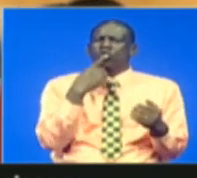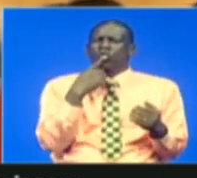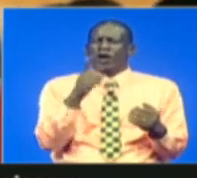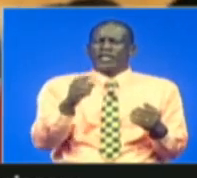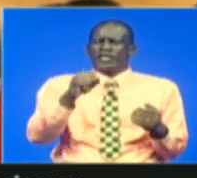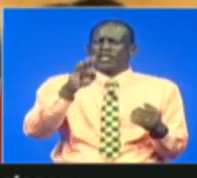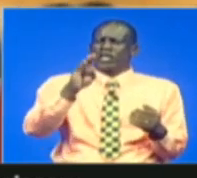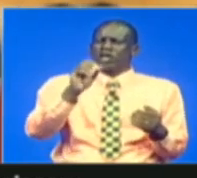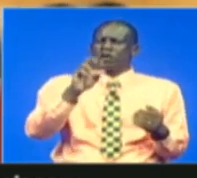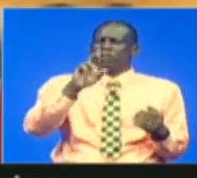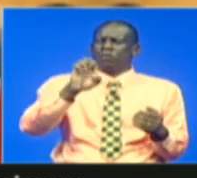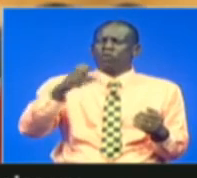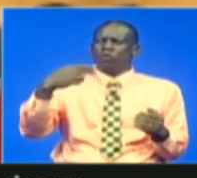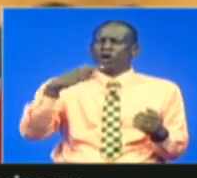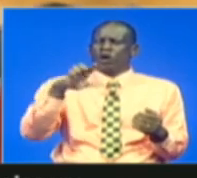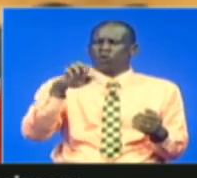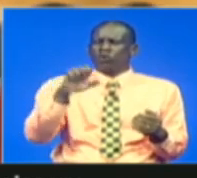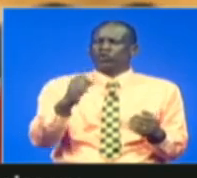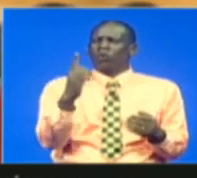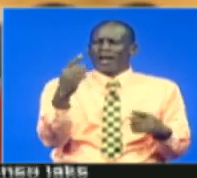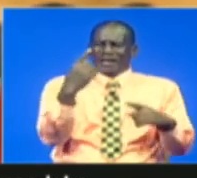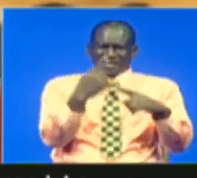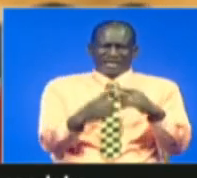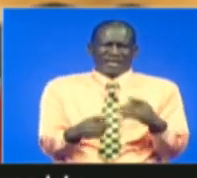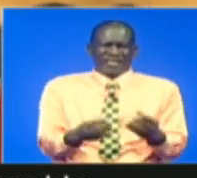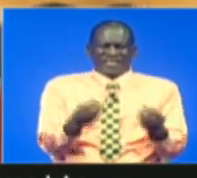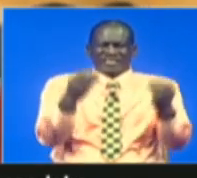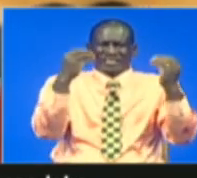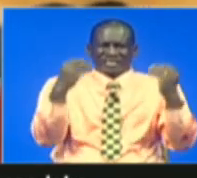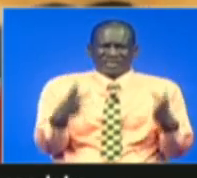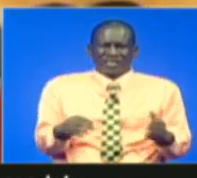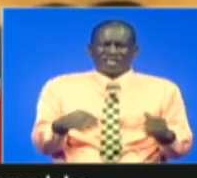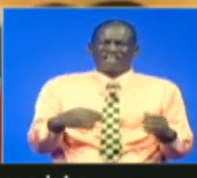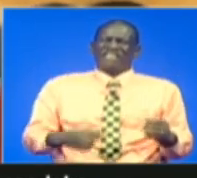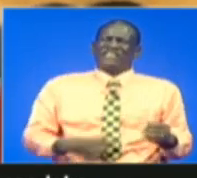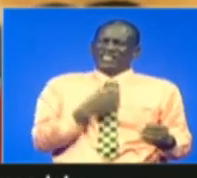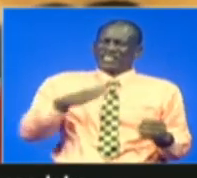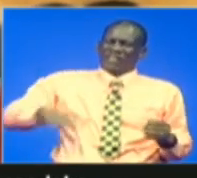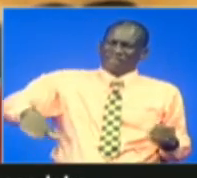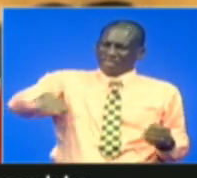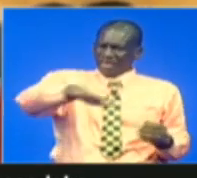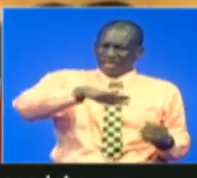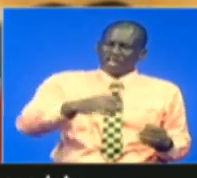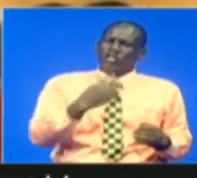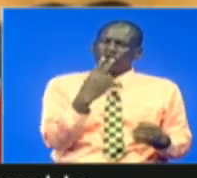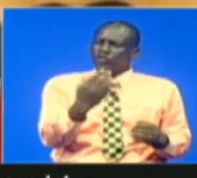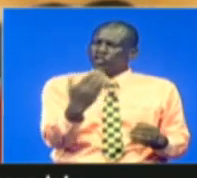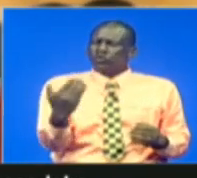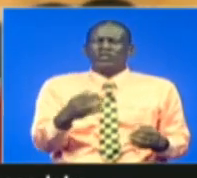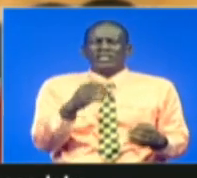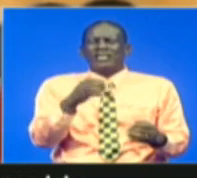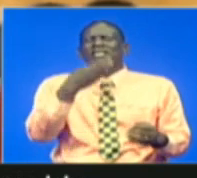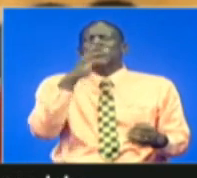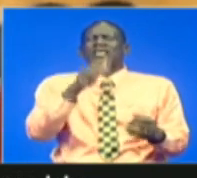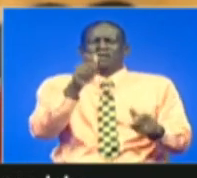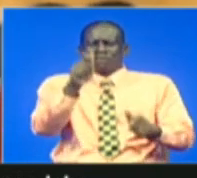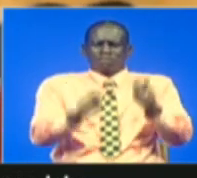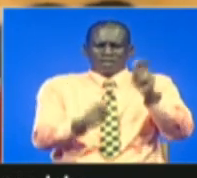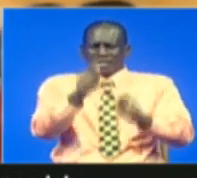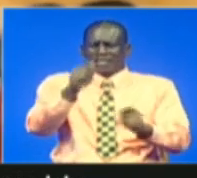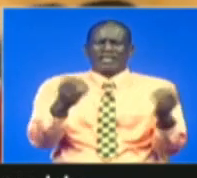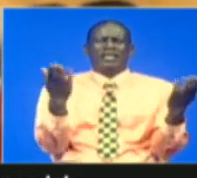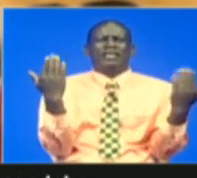kwa mwaka moja. Hiyo si mchezo. Zungukeni muone watoto wakinywa maziwa ino katika